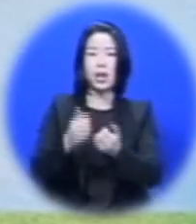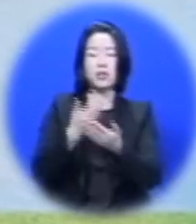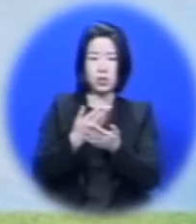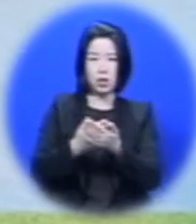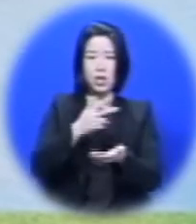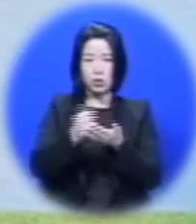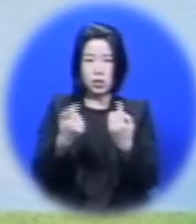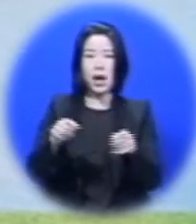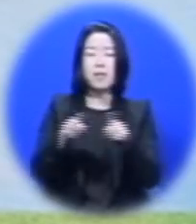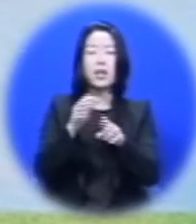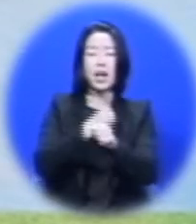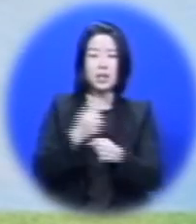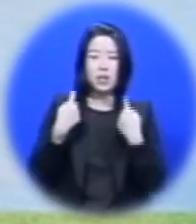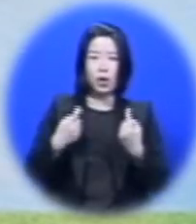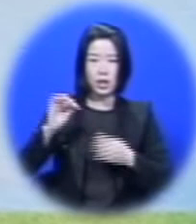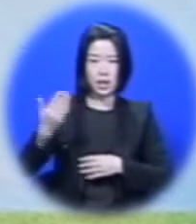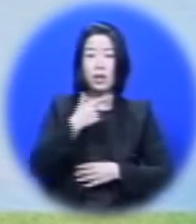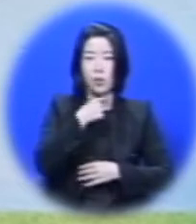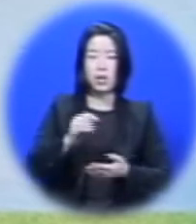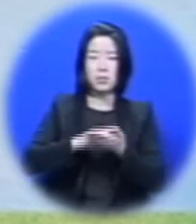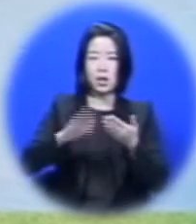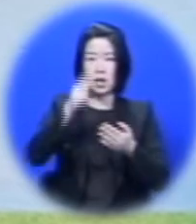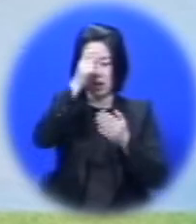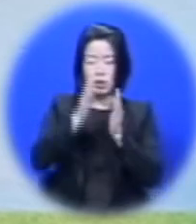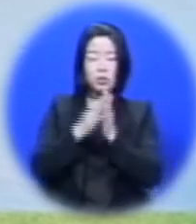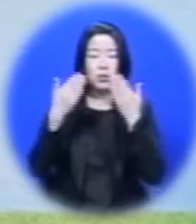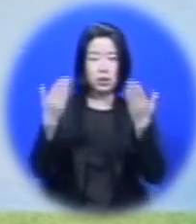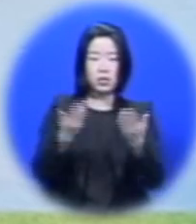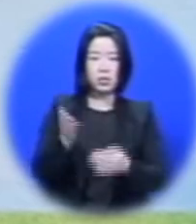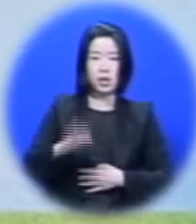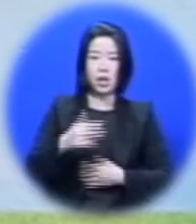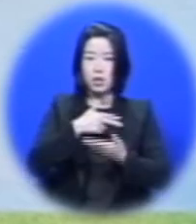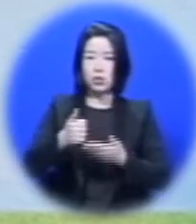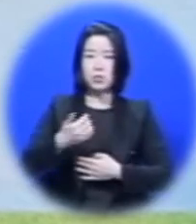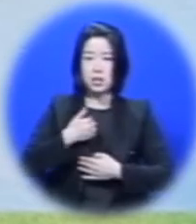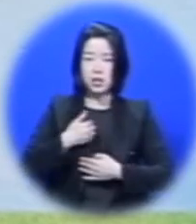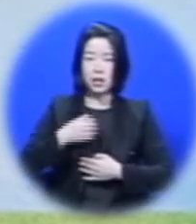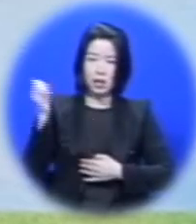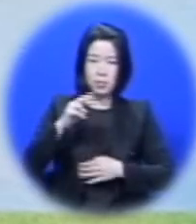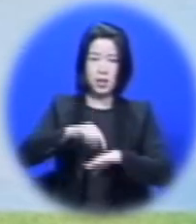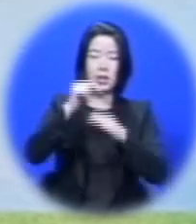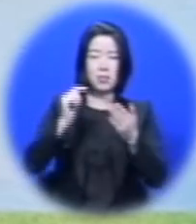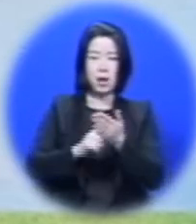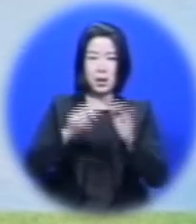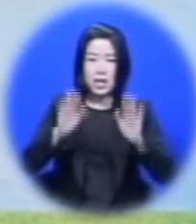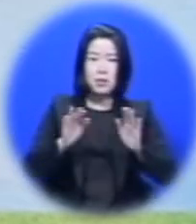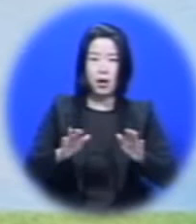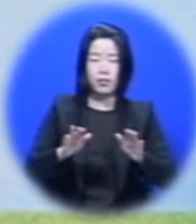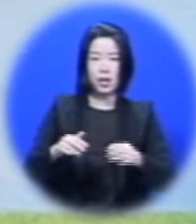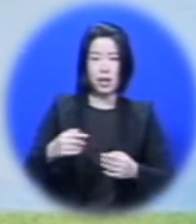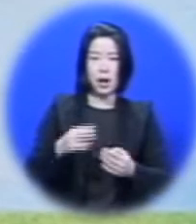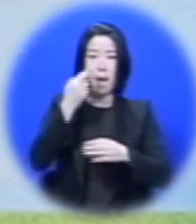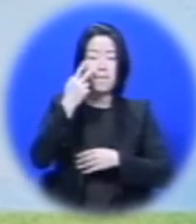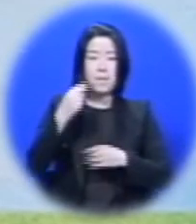동행해 주세요. 주님과 함께하는 여행이 되기를 원합니다. 그렇게 기도하는데 주님이 갑자기 제 마음에 이번